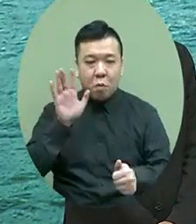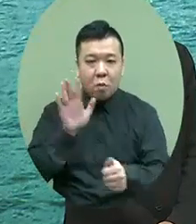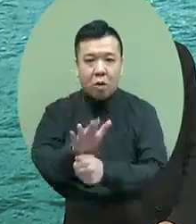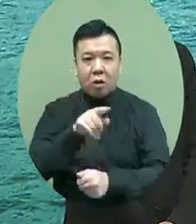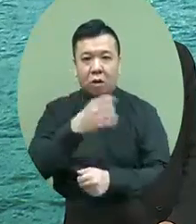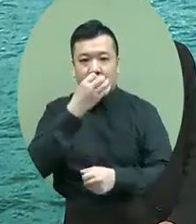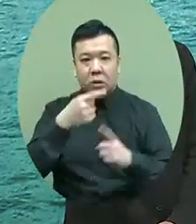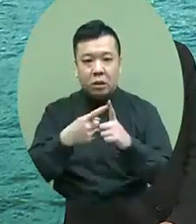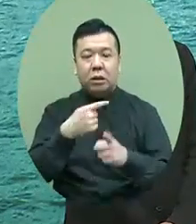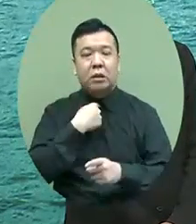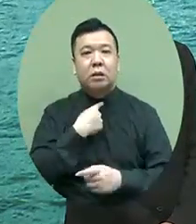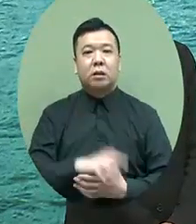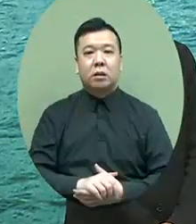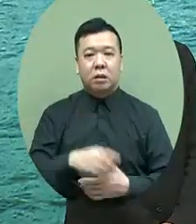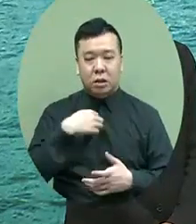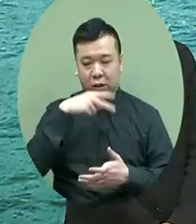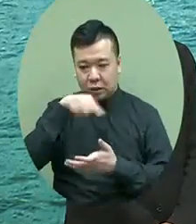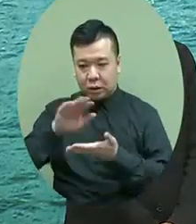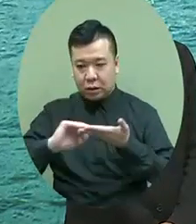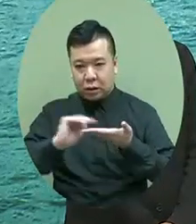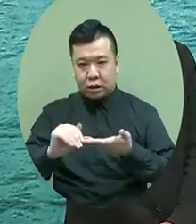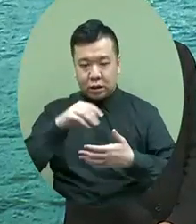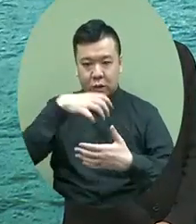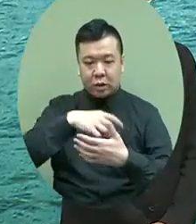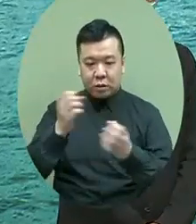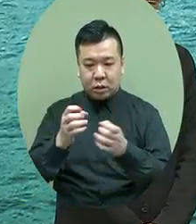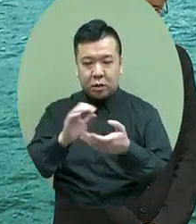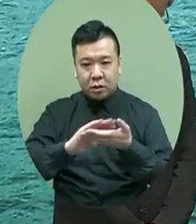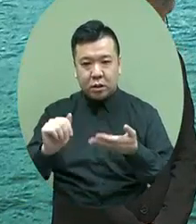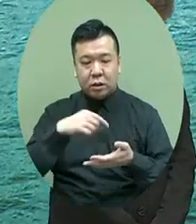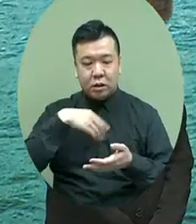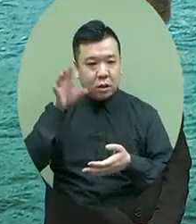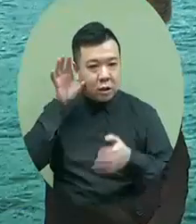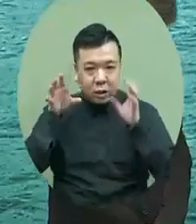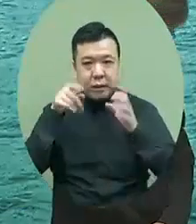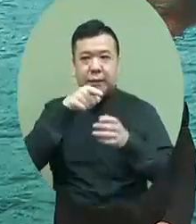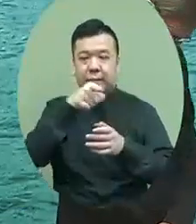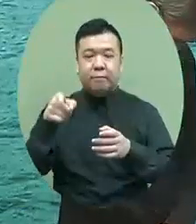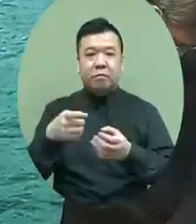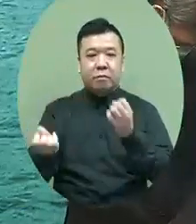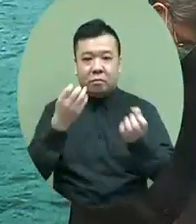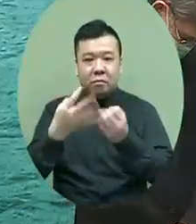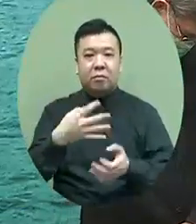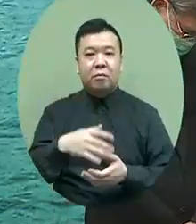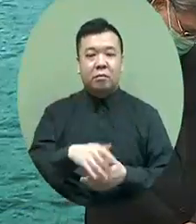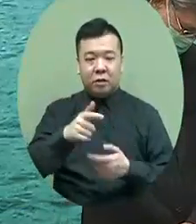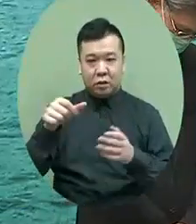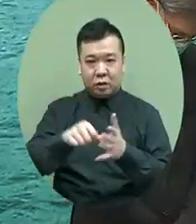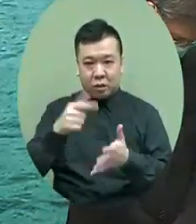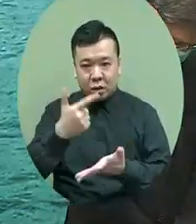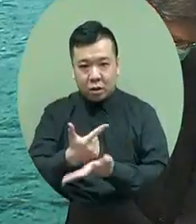咧，整體點樣去幫助到香港各種有需要嘅人。當然我哋會繼續喺內部繼續討論，都會聽咧各個持份者嘅意見